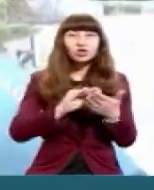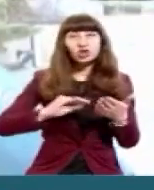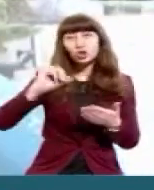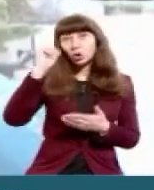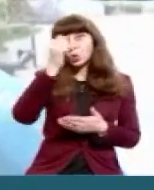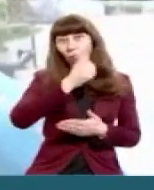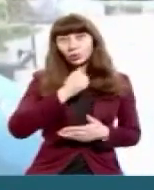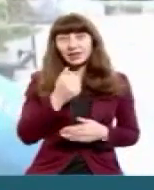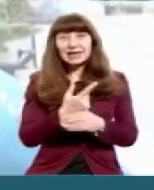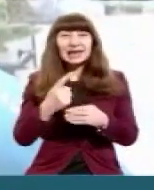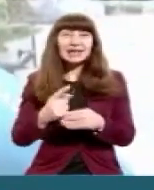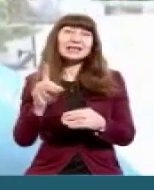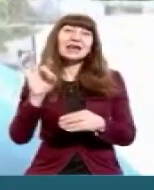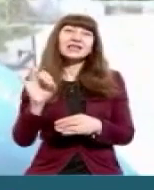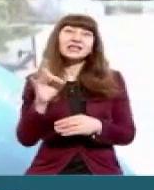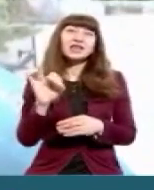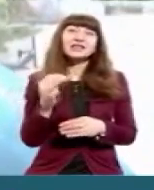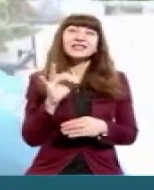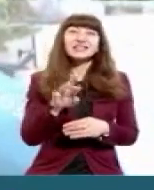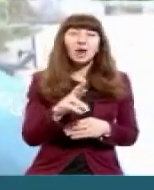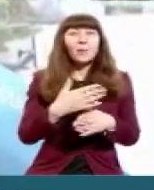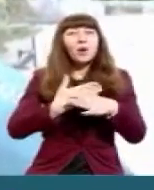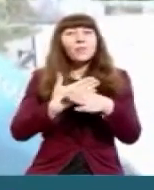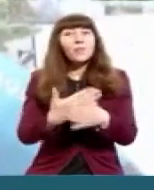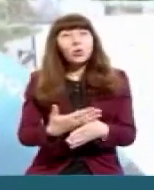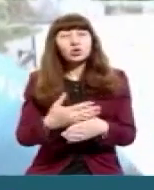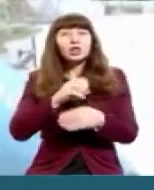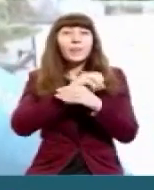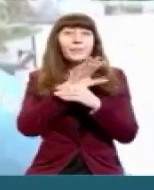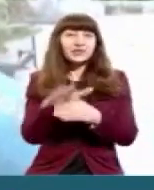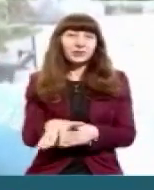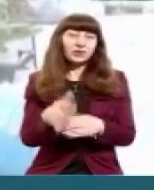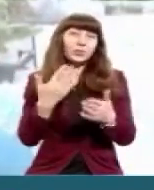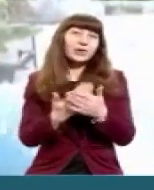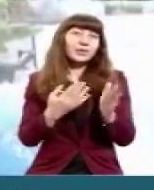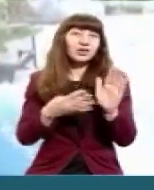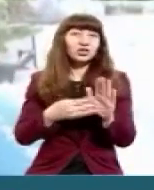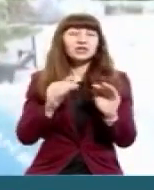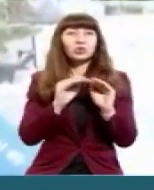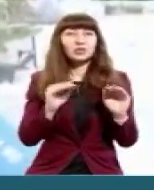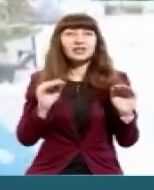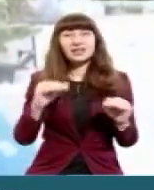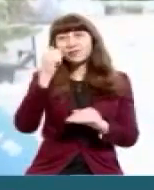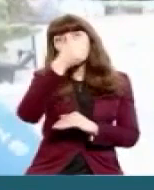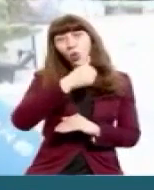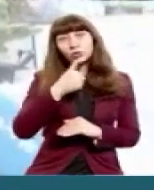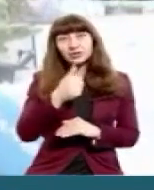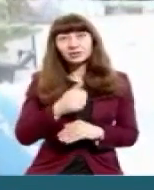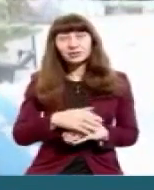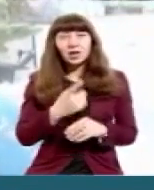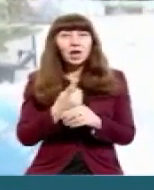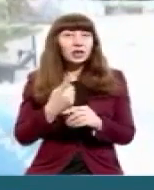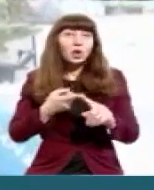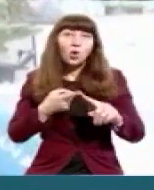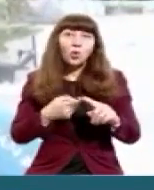года данная резиденция нам позволит сделать охват порядка 900 детей в год. Это, конечно